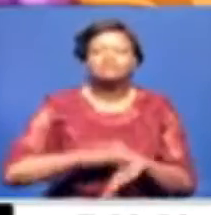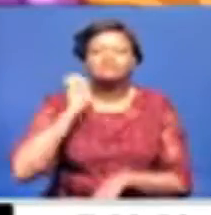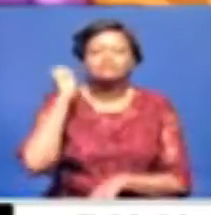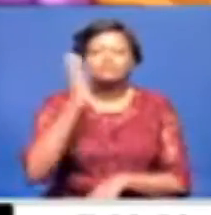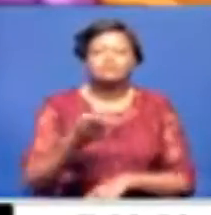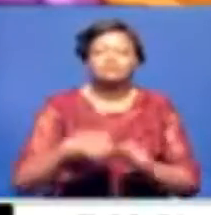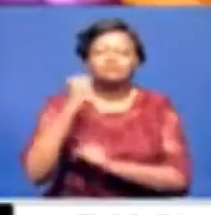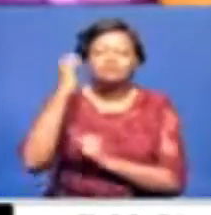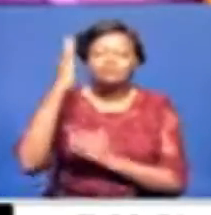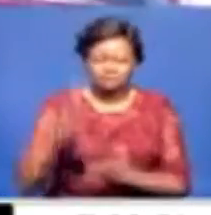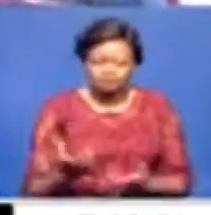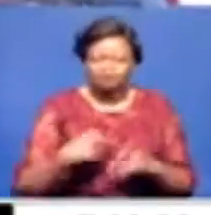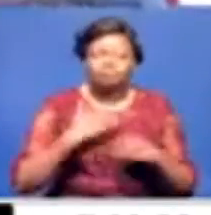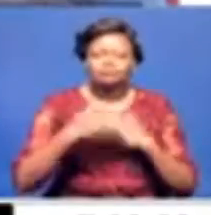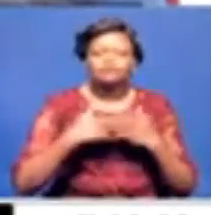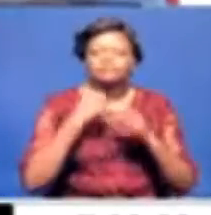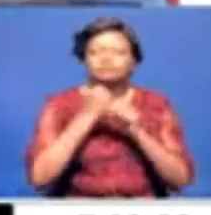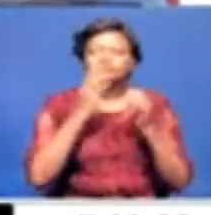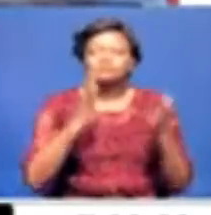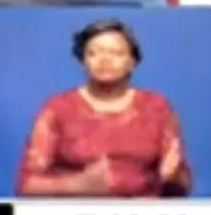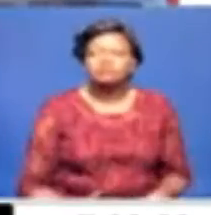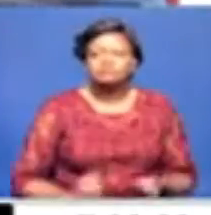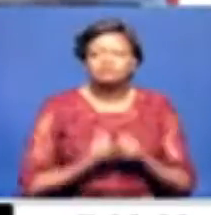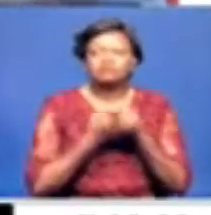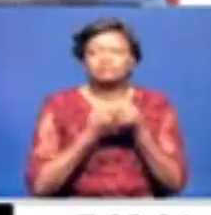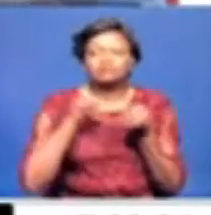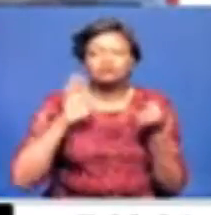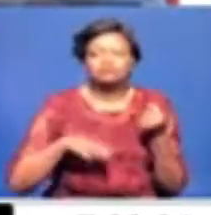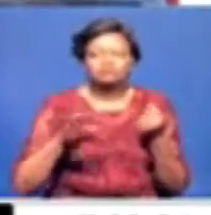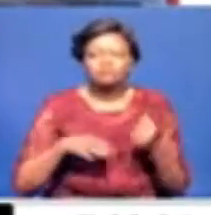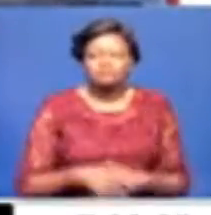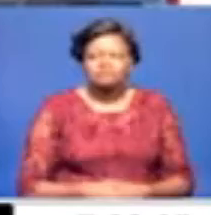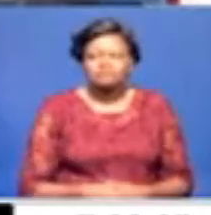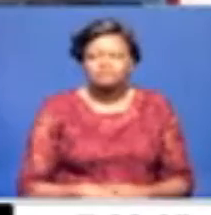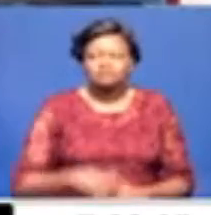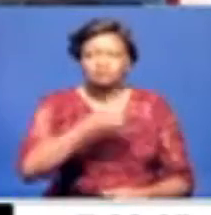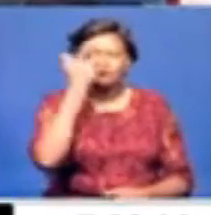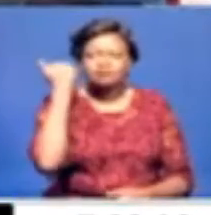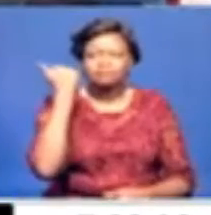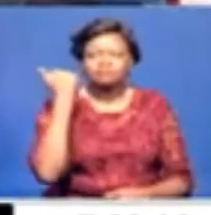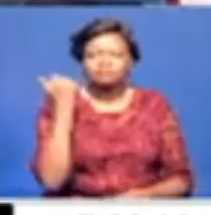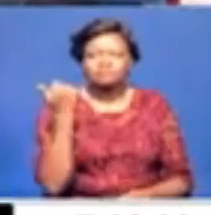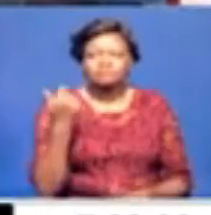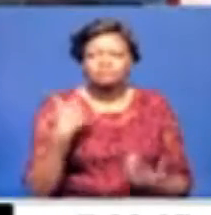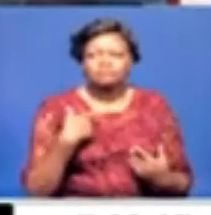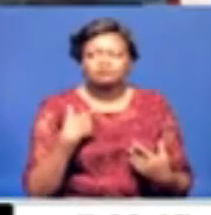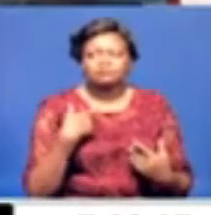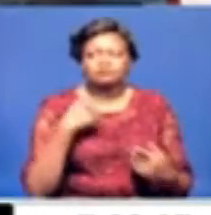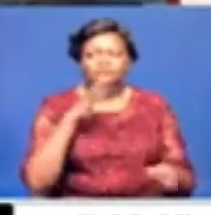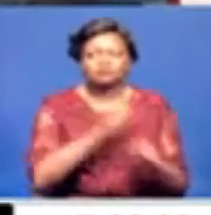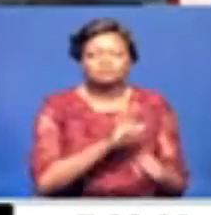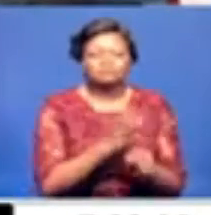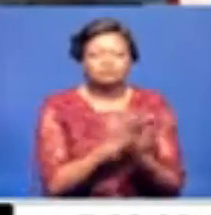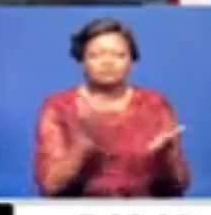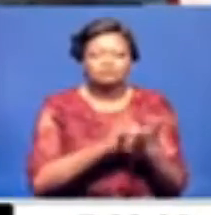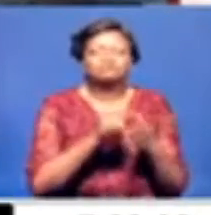kisiasa kutoka kwa wadau wote. Support women, because there is a lot and a lot of things to be